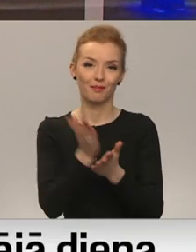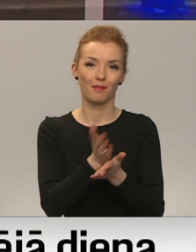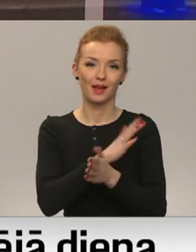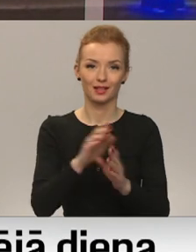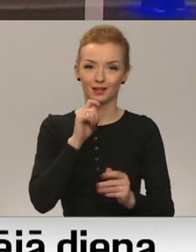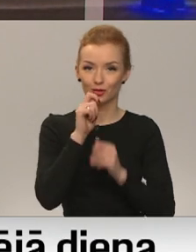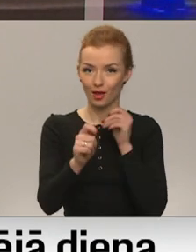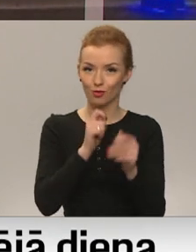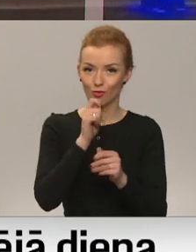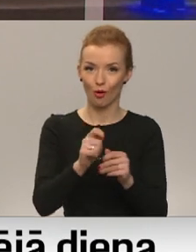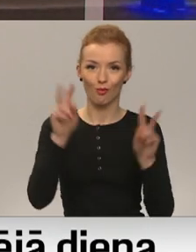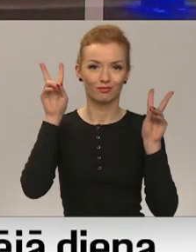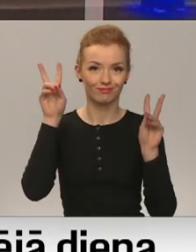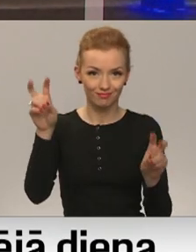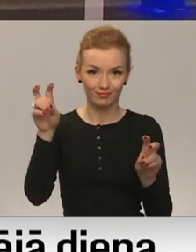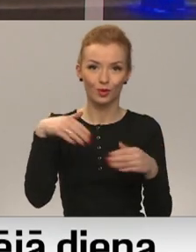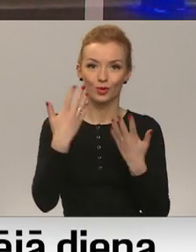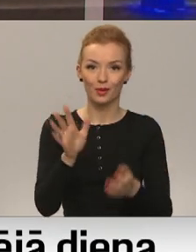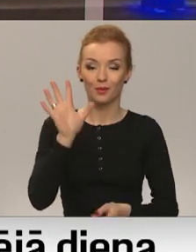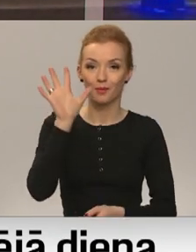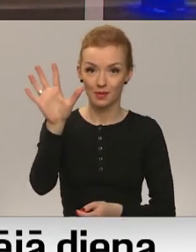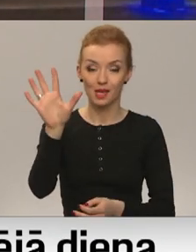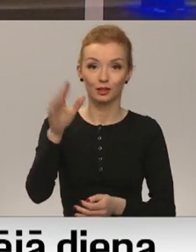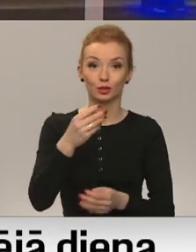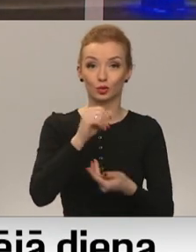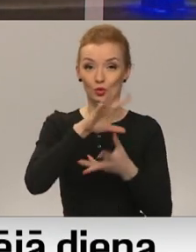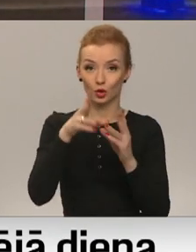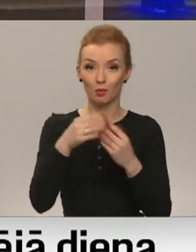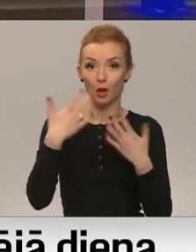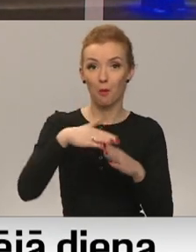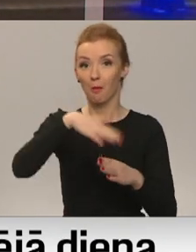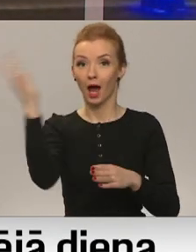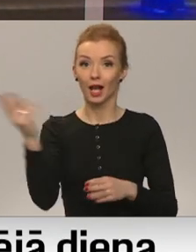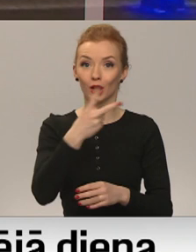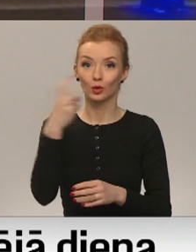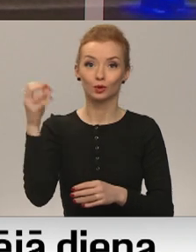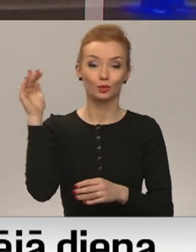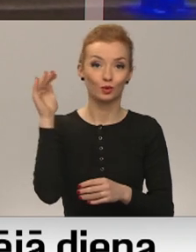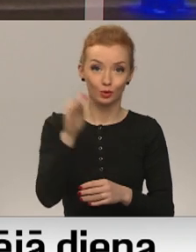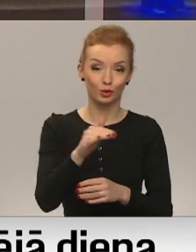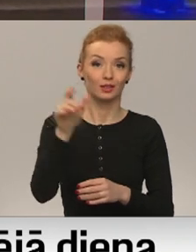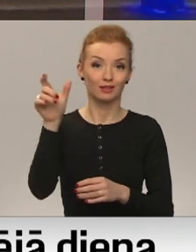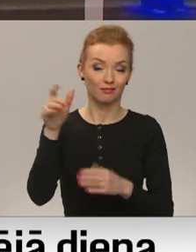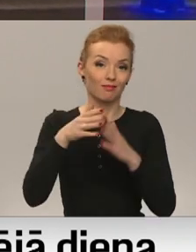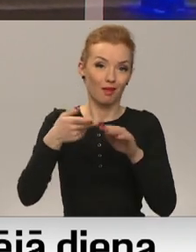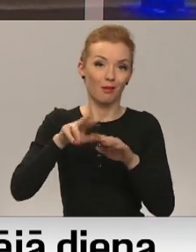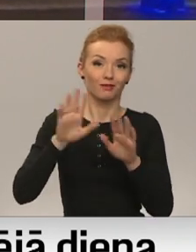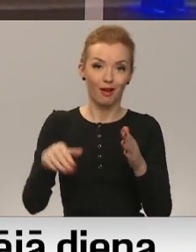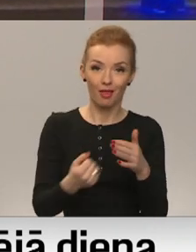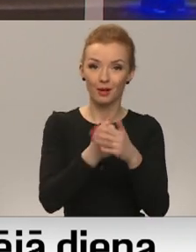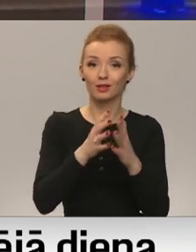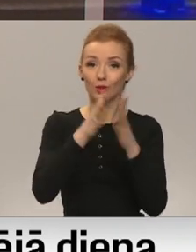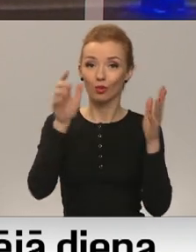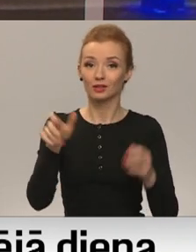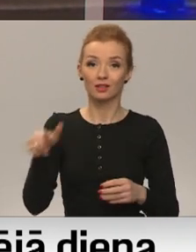5 noslēgumam. Saziedotā summa jau pārsniegusi 200 000 eiro, un tas būs reāls atbalsts daudziem cilvēkiem, kur nespēja izkļūt no